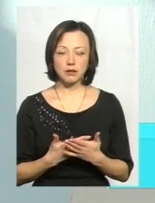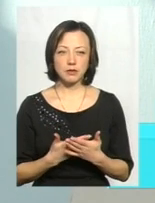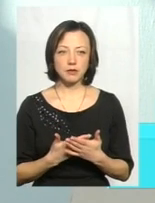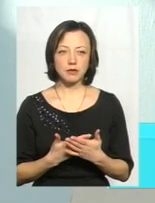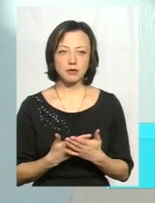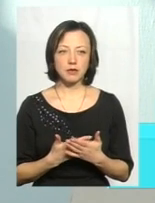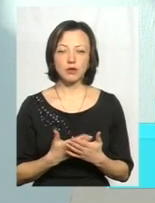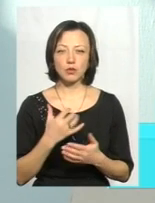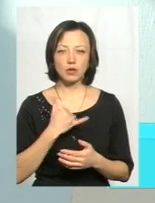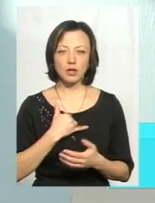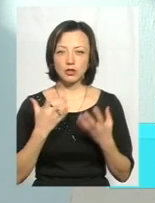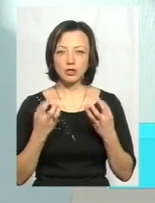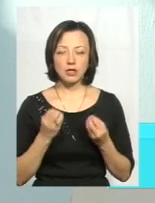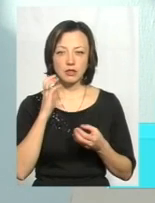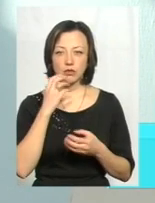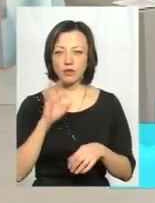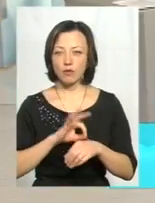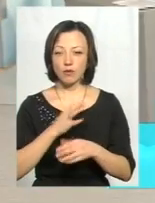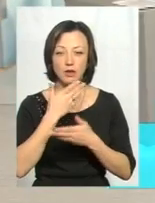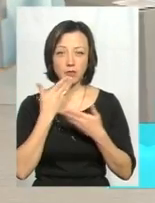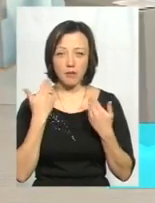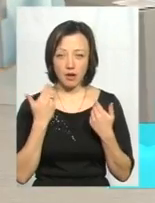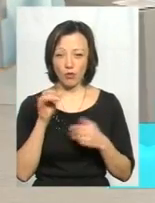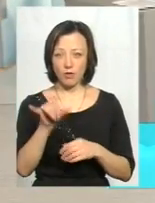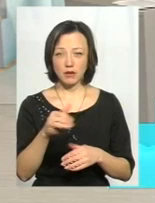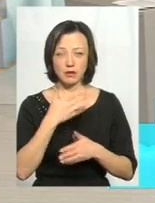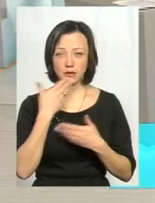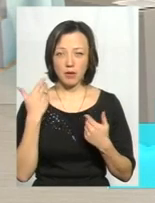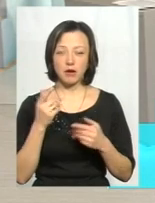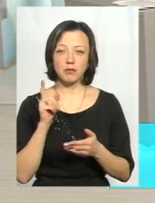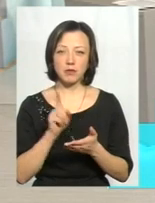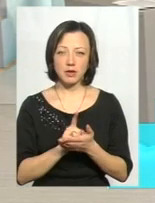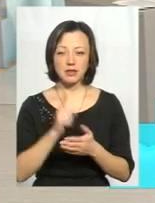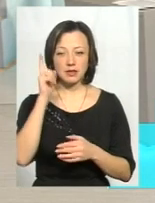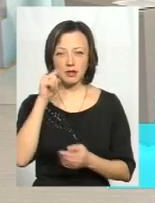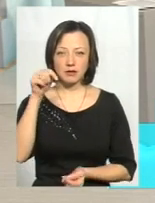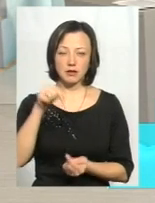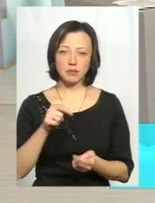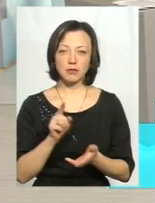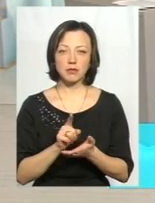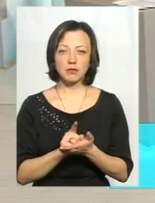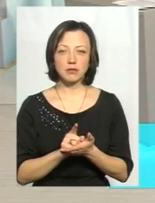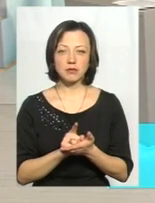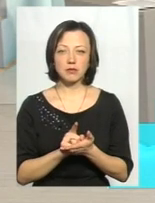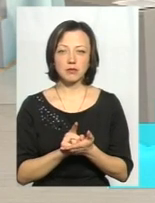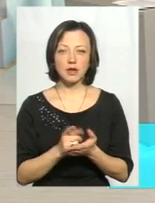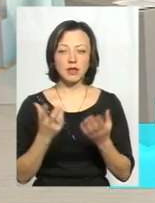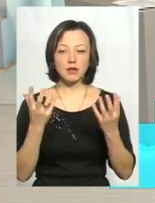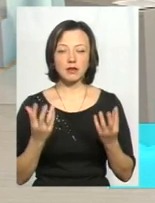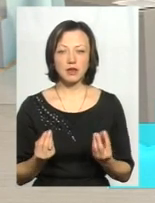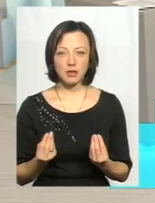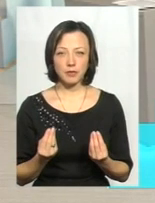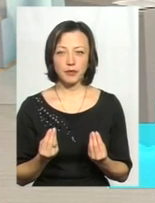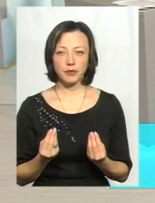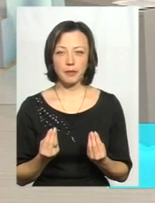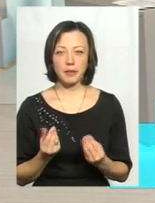у нас ще немає таких захворювань серйозних, вона повинна, ну, знаючи свою схильність, так само вона повинна в такі дні,